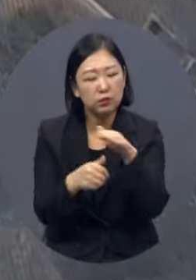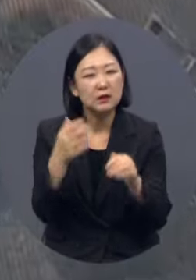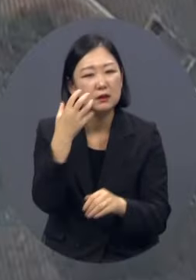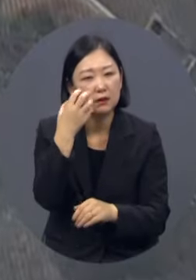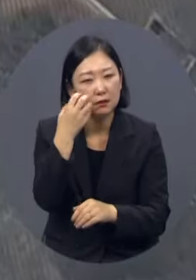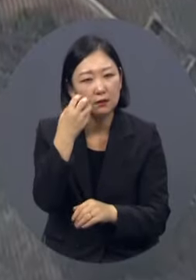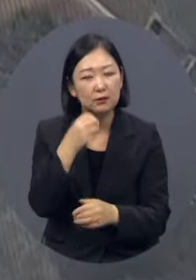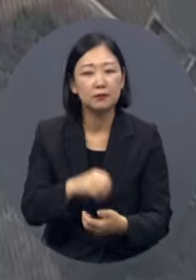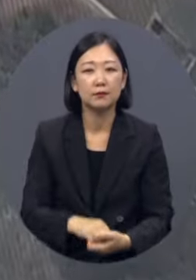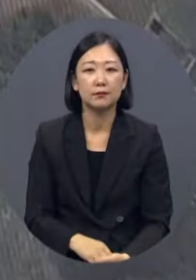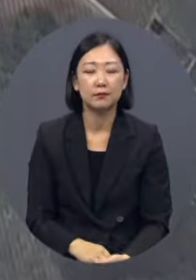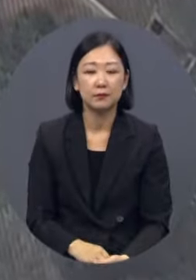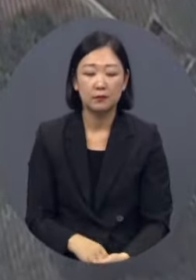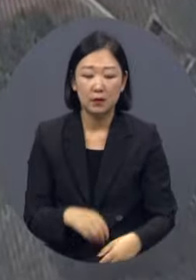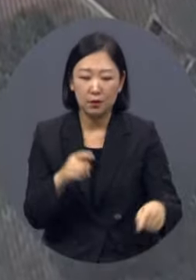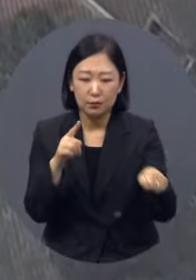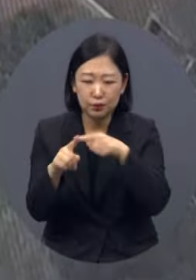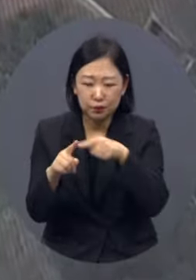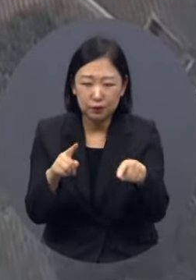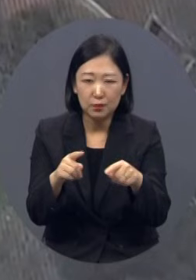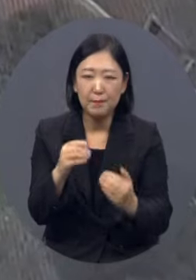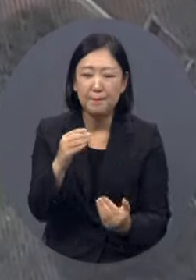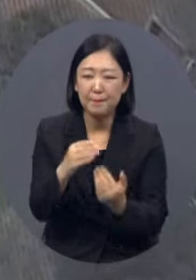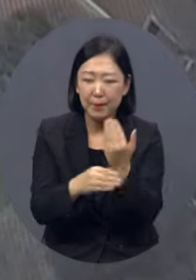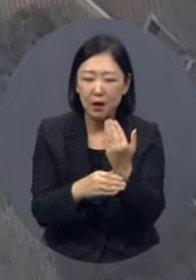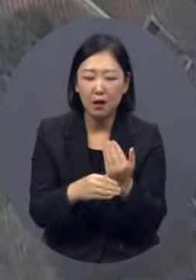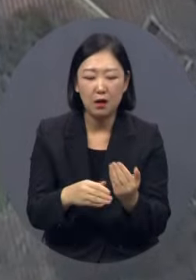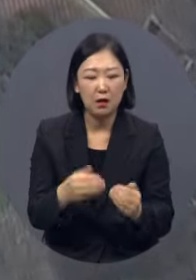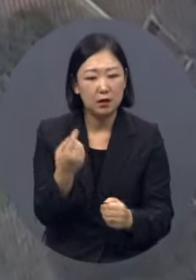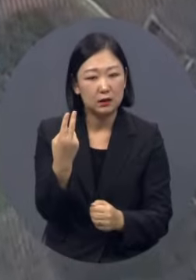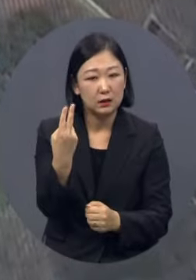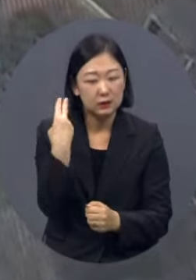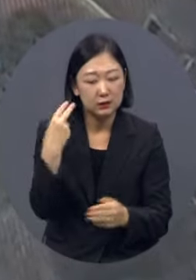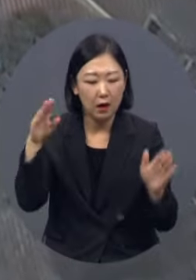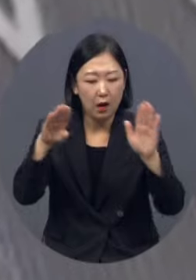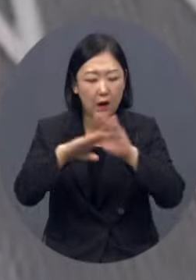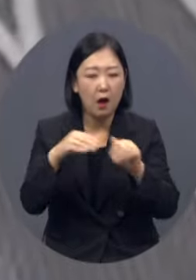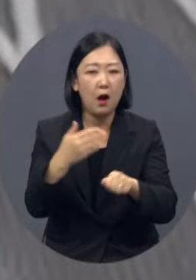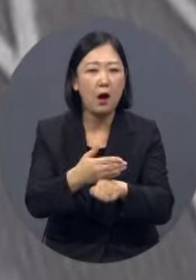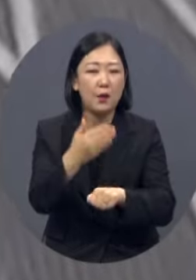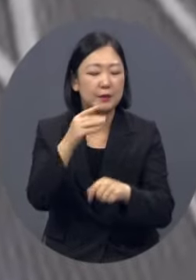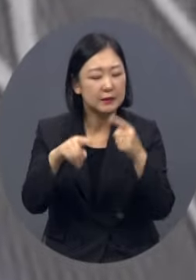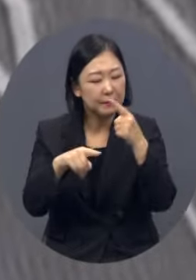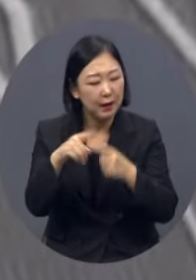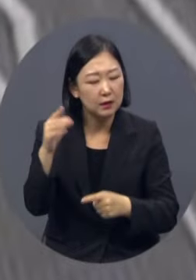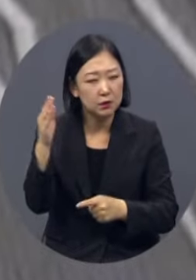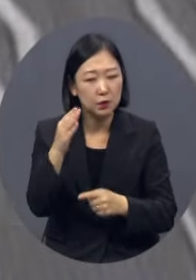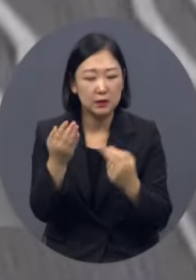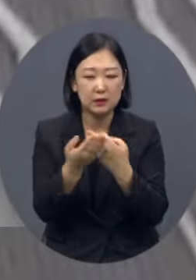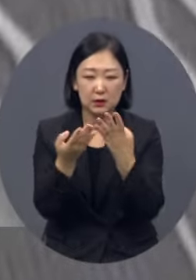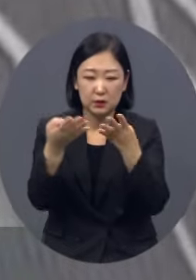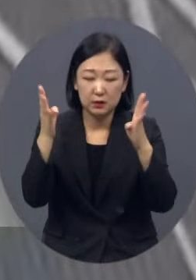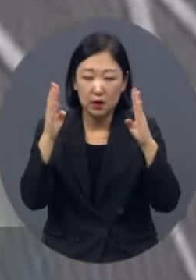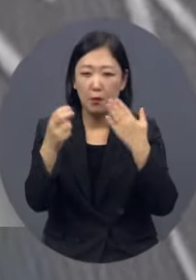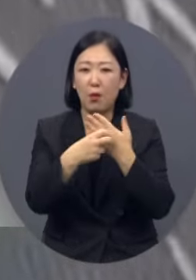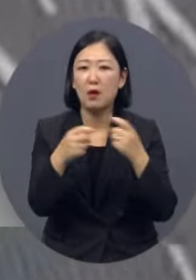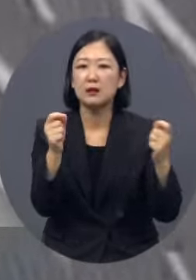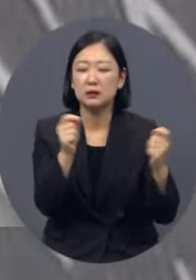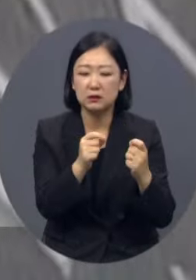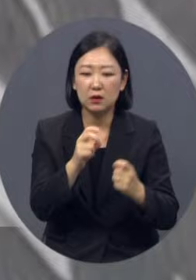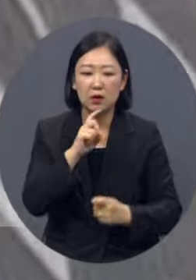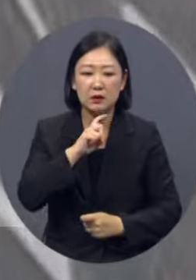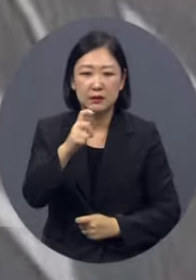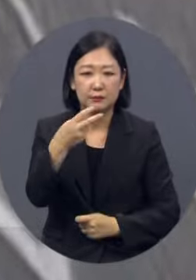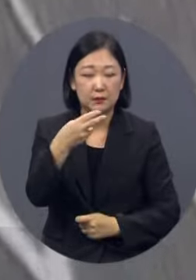이상했 흉기 사건이 발생한 건 그제 밤 9시 반쯤 제주시 아라동 제주대학교 병원 근처에서 10대